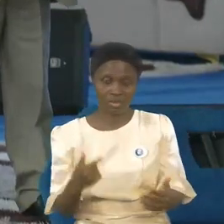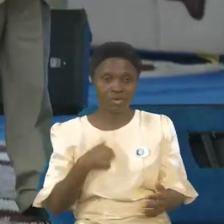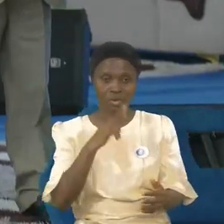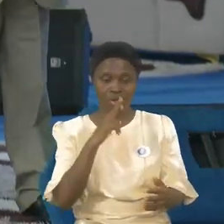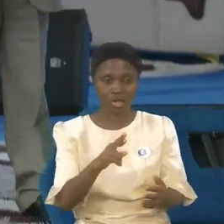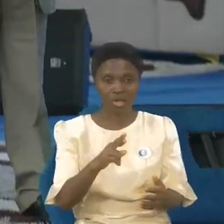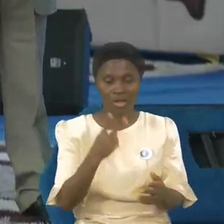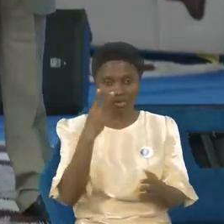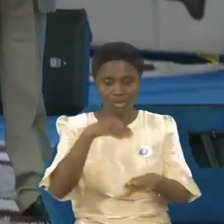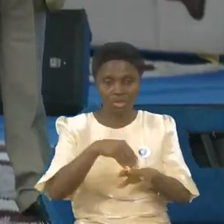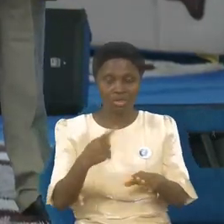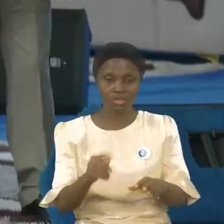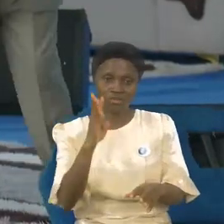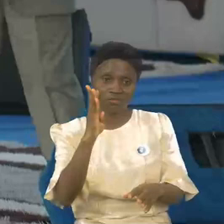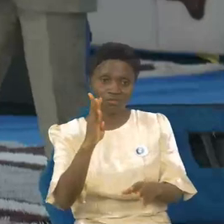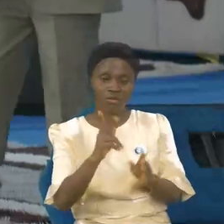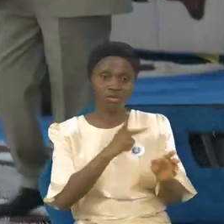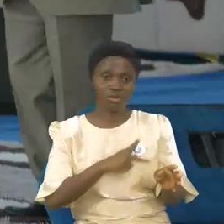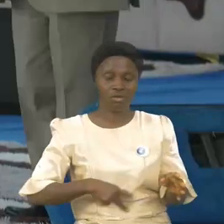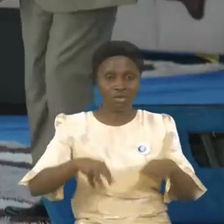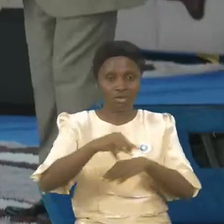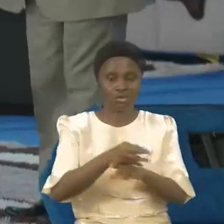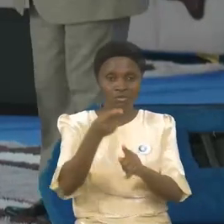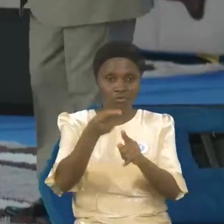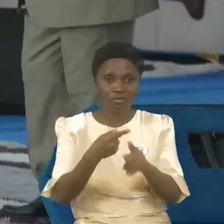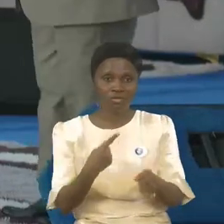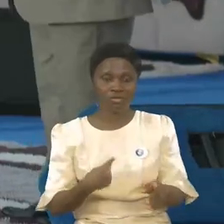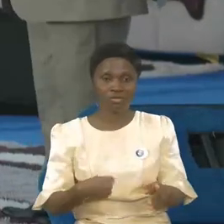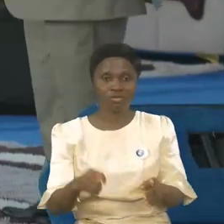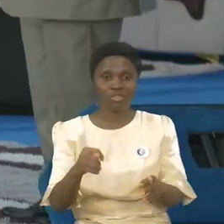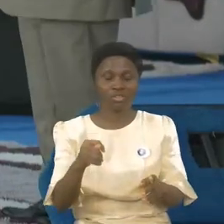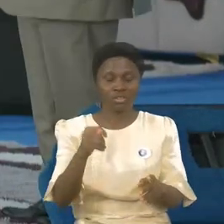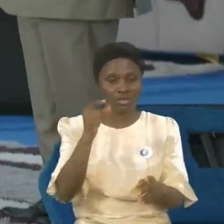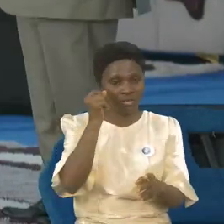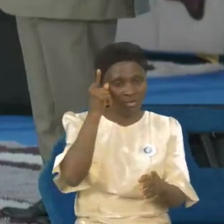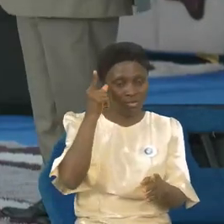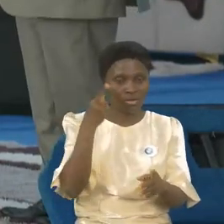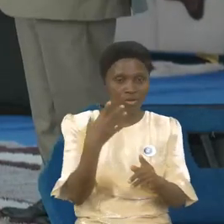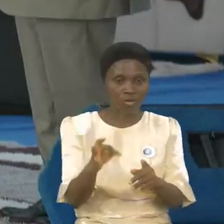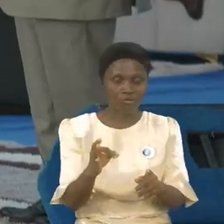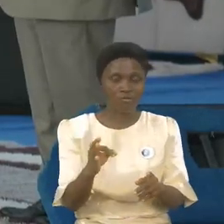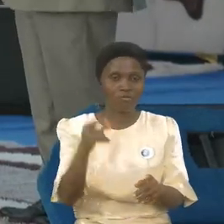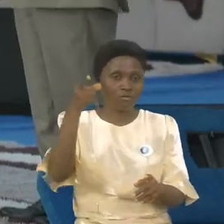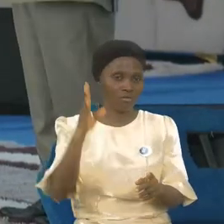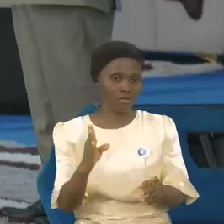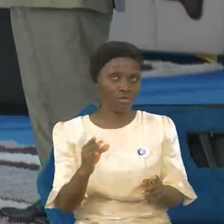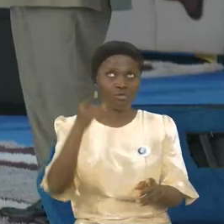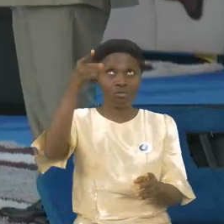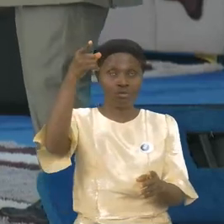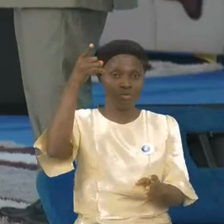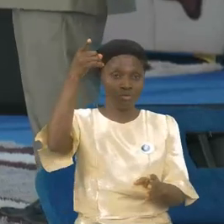cuivre il fait maintenant nous voyons ces quatre royaumes sous l'angle de Dieu